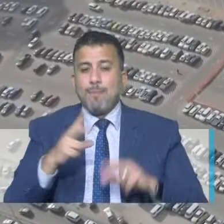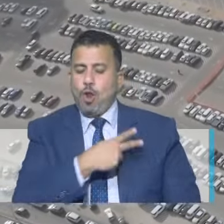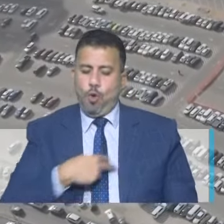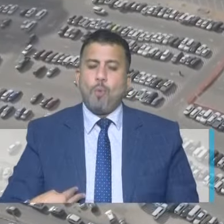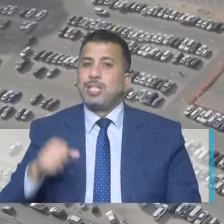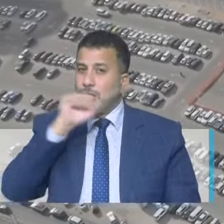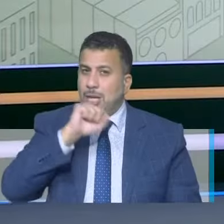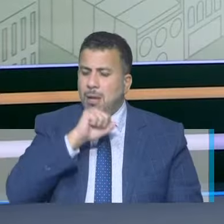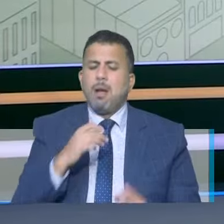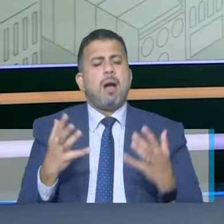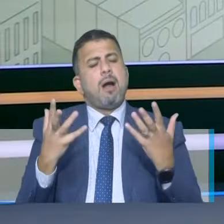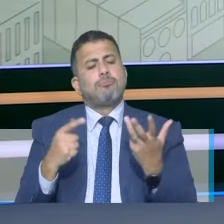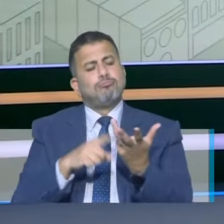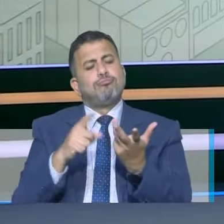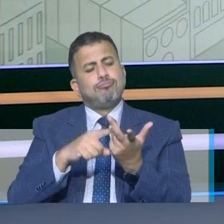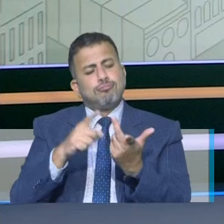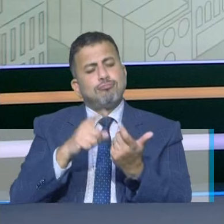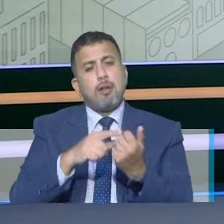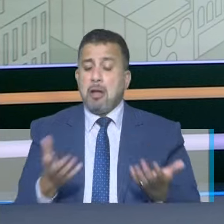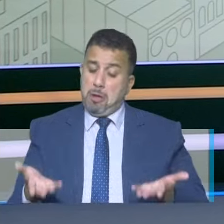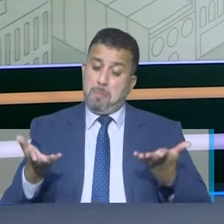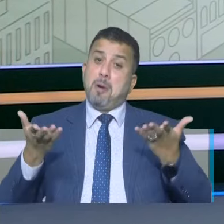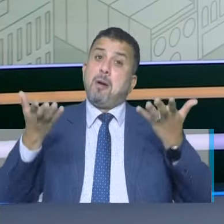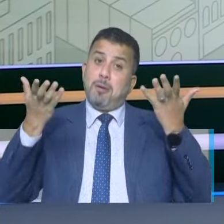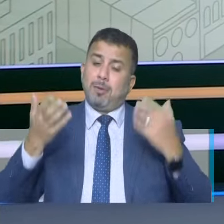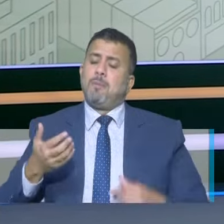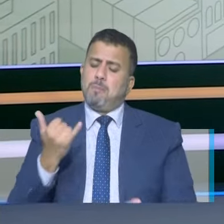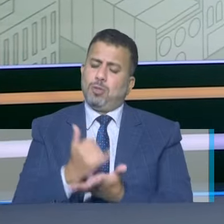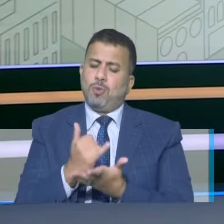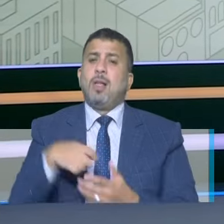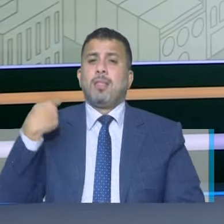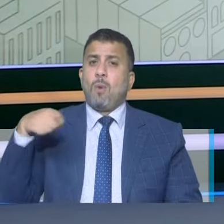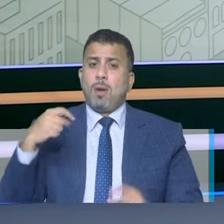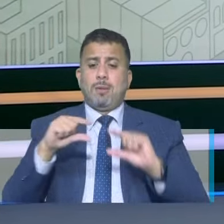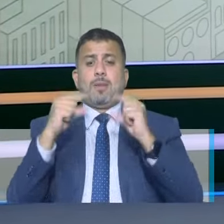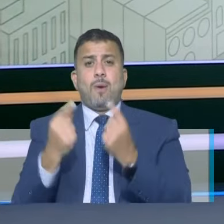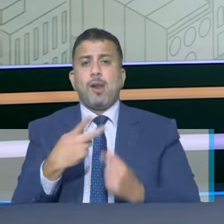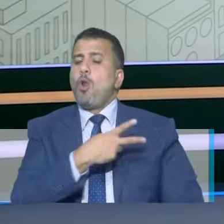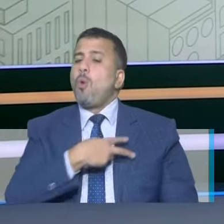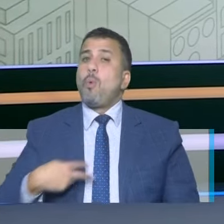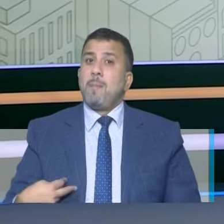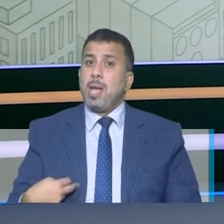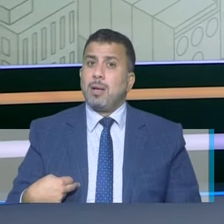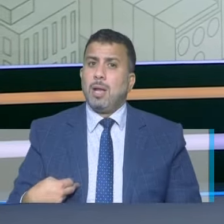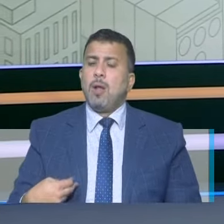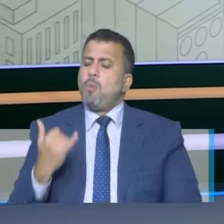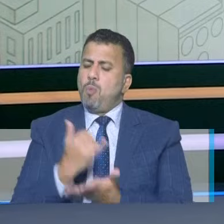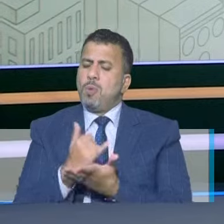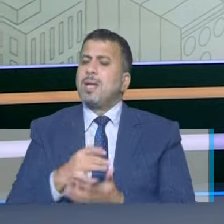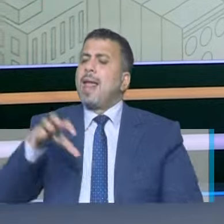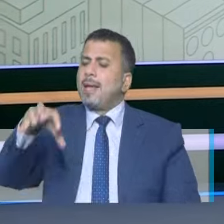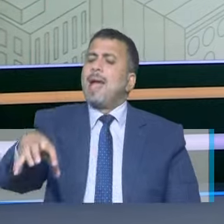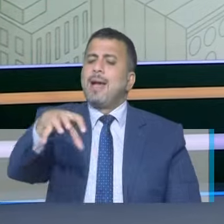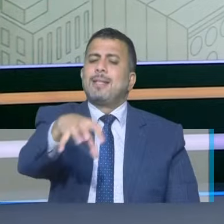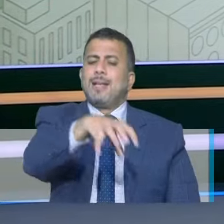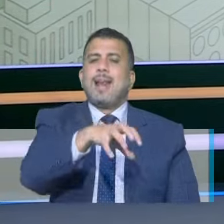الشارقه وعدد من كبار المسؤولين ورؤساء ومديري الدوائر والهيئات الحكوميه وممثلي الجهات